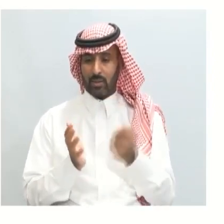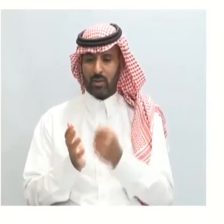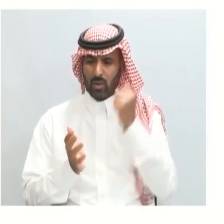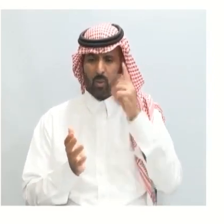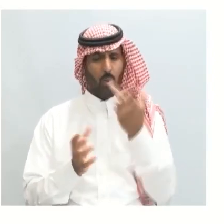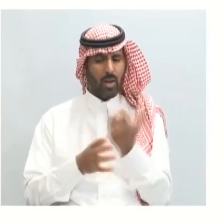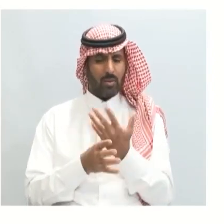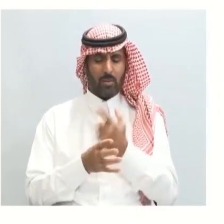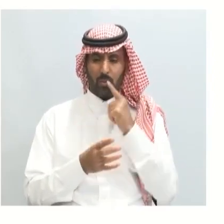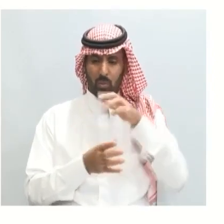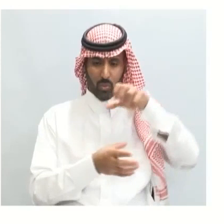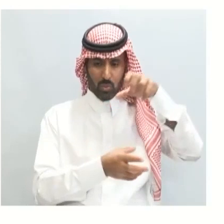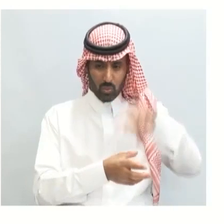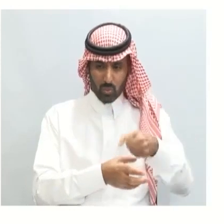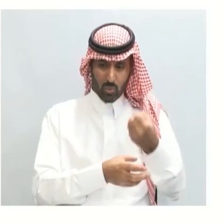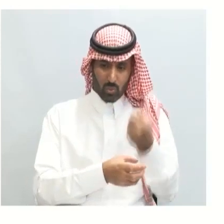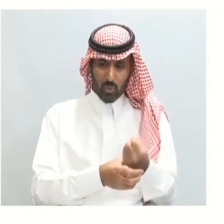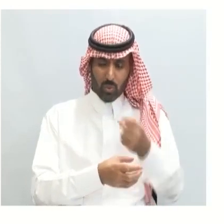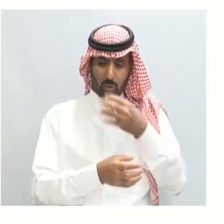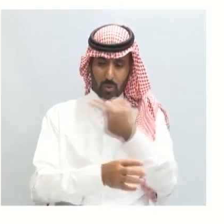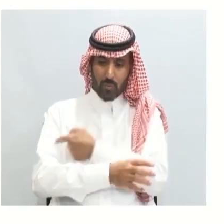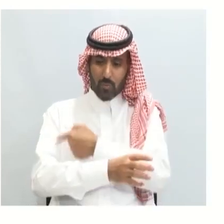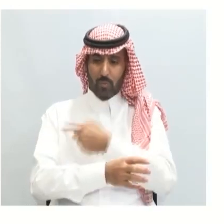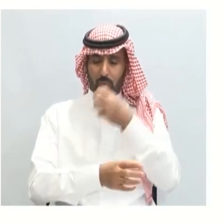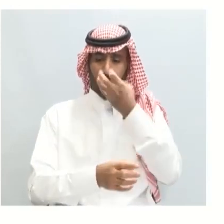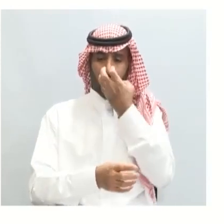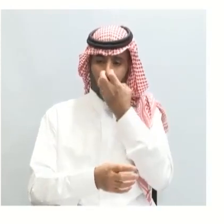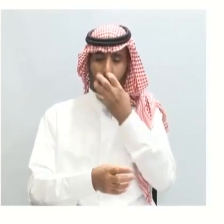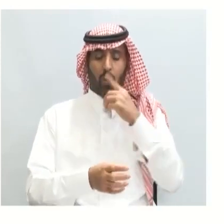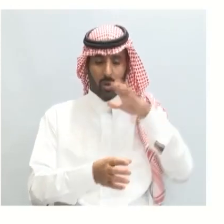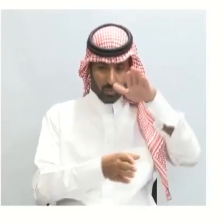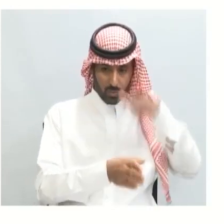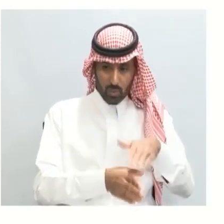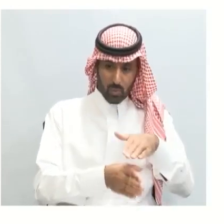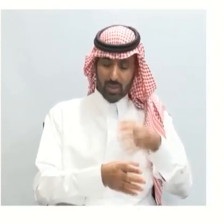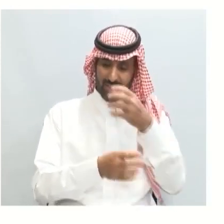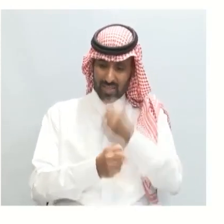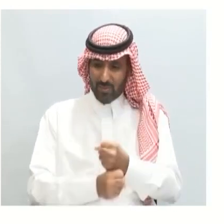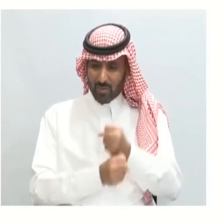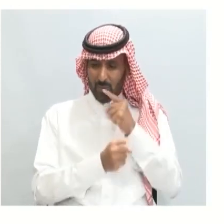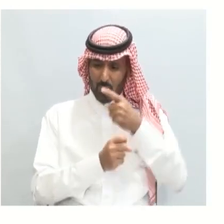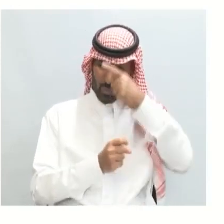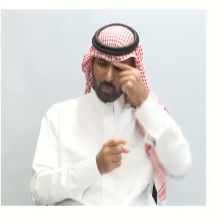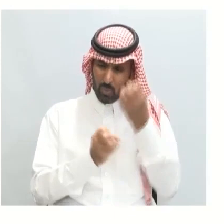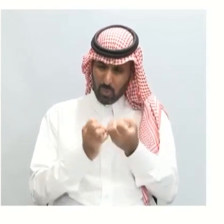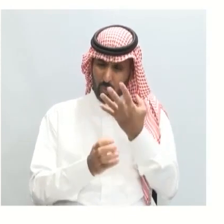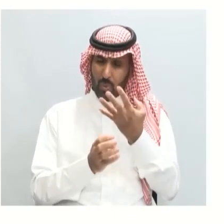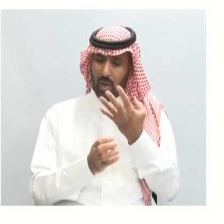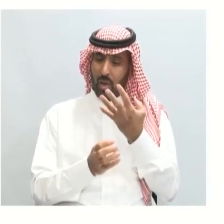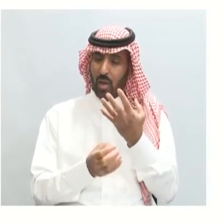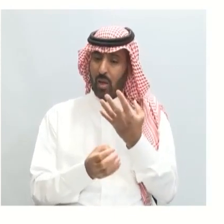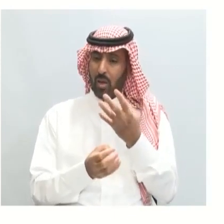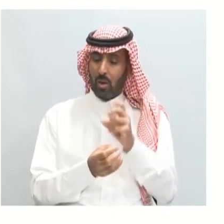لماذا تضغط الغازات التي تستخدم في مستشفيات ومنها الاكسجين ولماذا يجب حمايتها من ارتفاع درجه الحراره ماذا يحدث